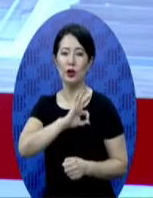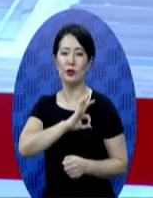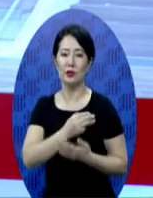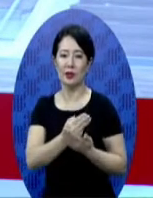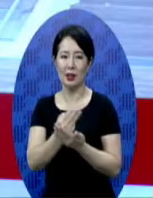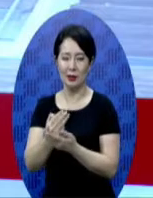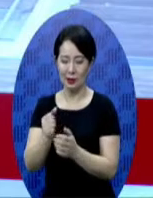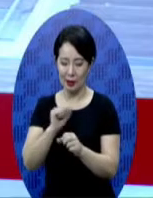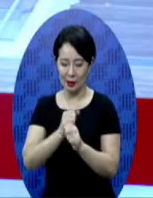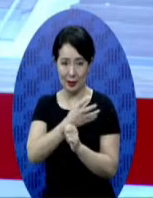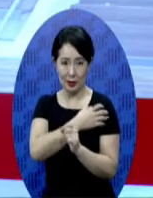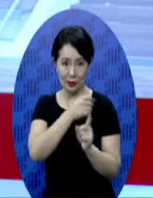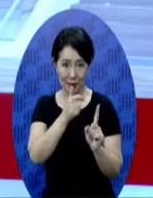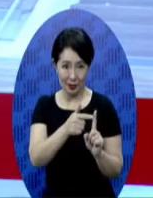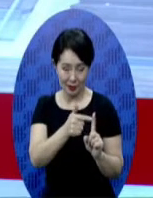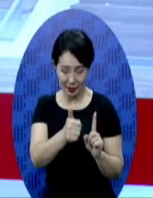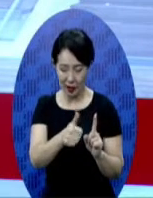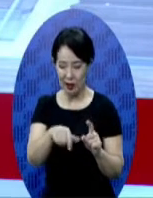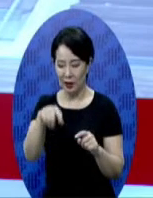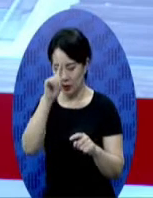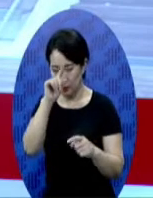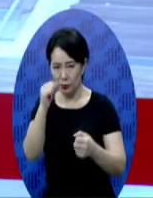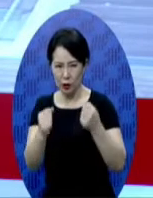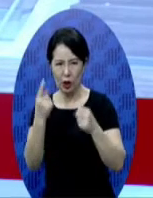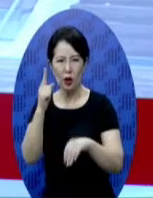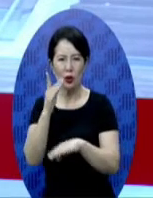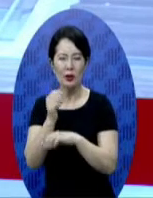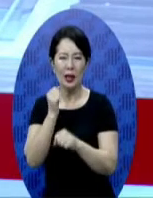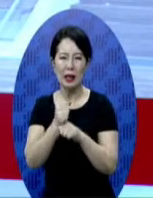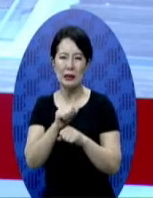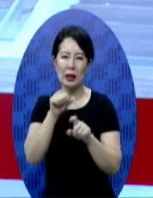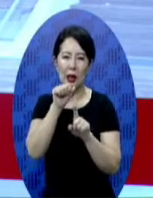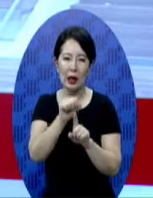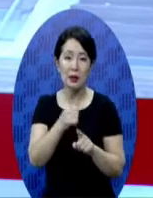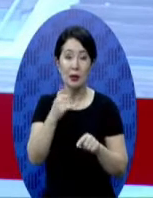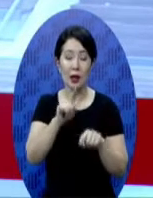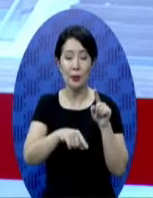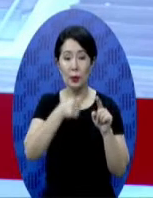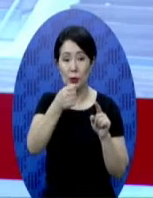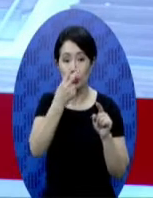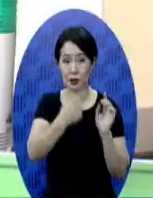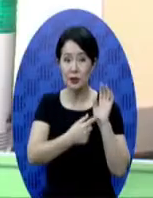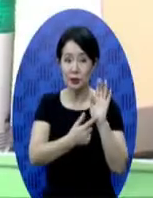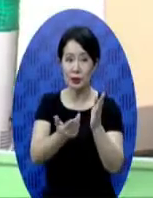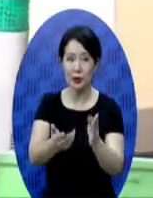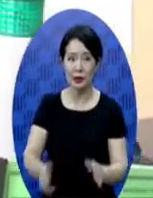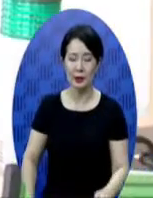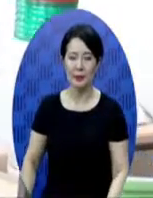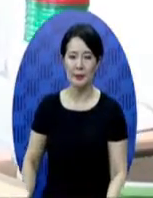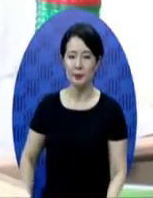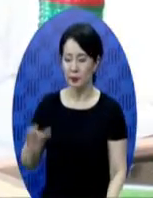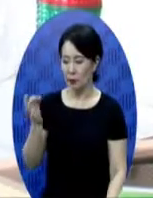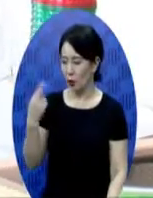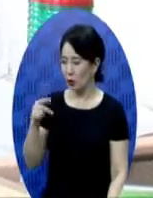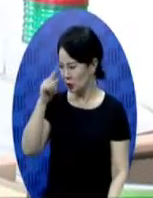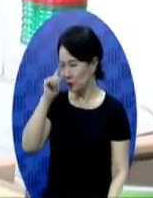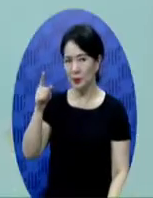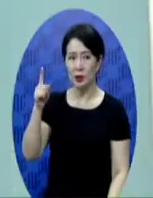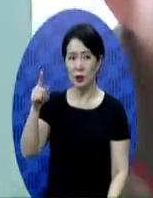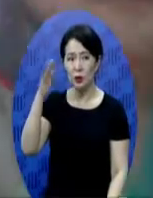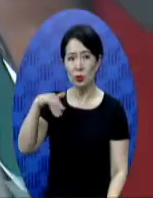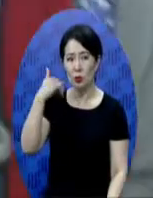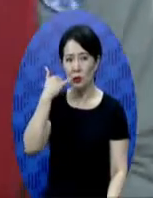Хариуцлагатай ур чадвартай эмч жолооч нарын нэг өдрийн ажлын ачаалл ямар байдгийг бид сурвалжлаа. За өдгөрл эмчээ нэг дуудлага